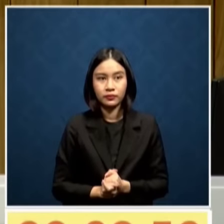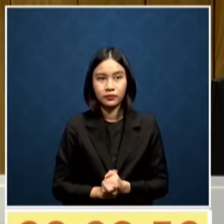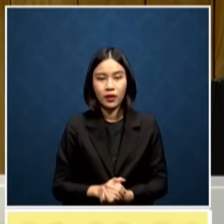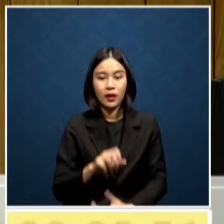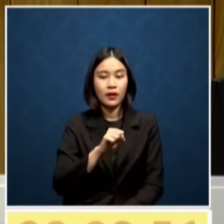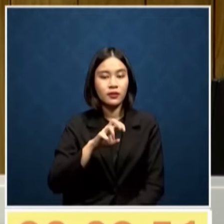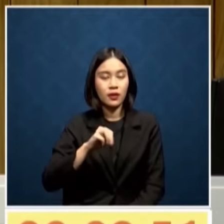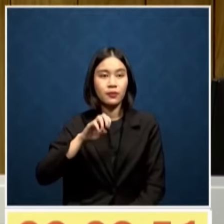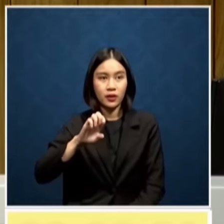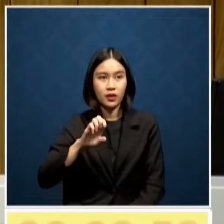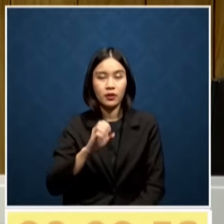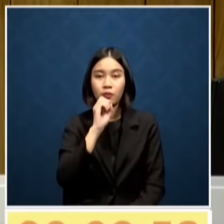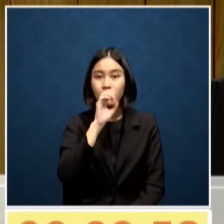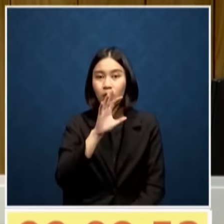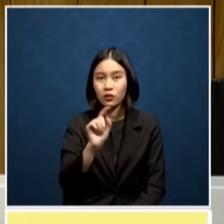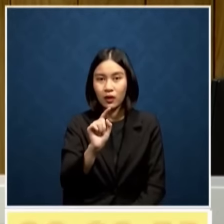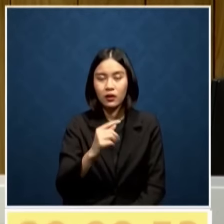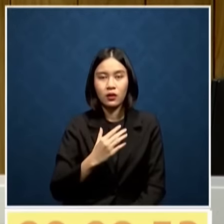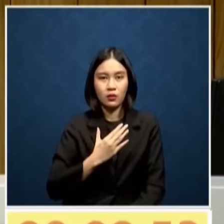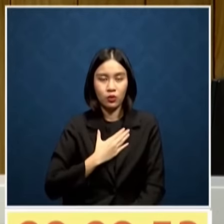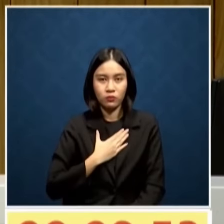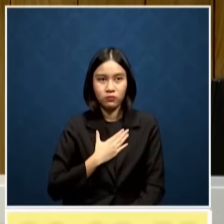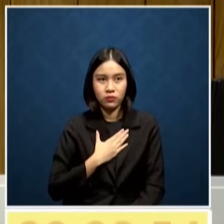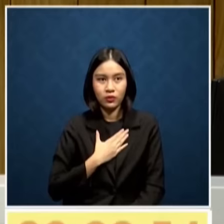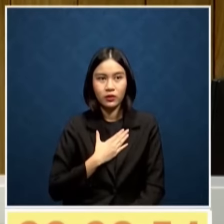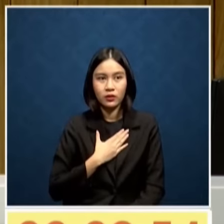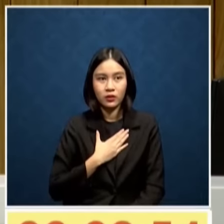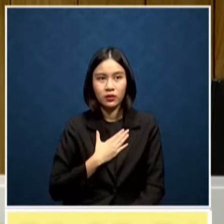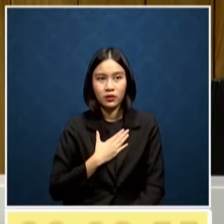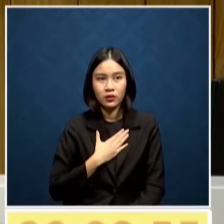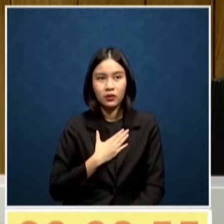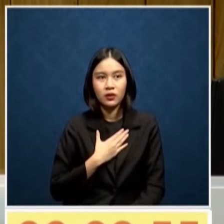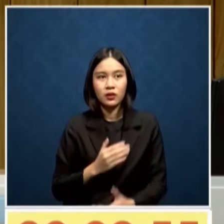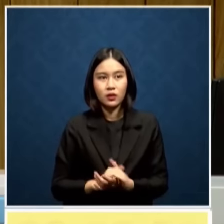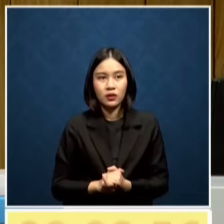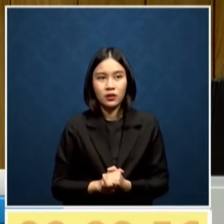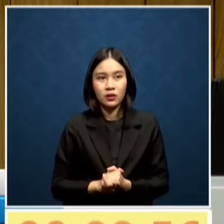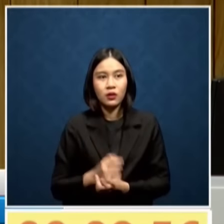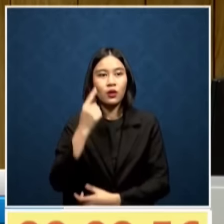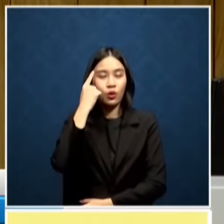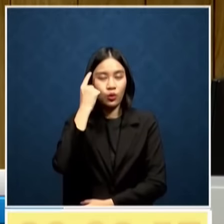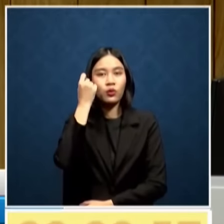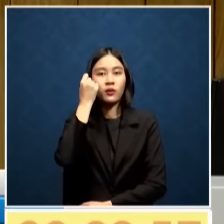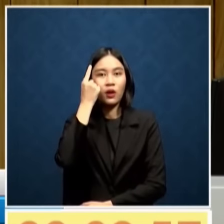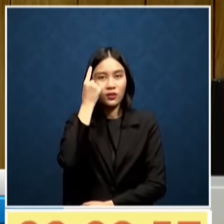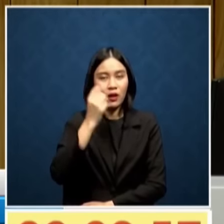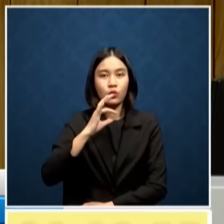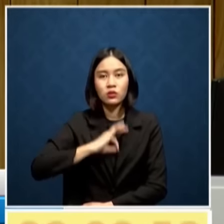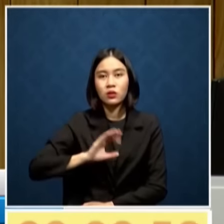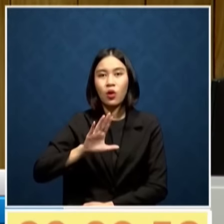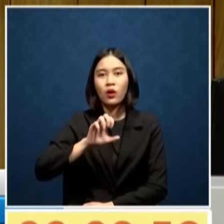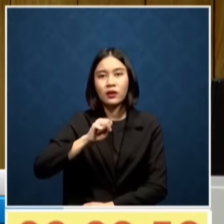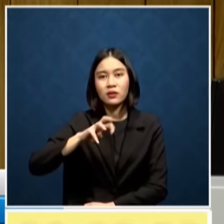าง SME เนี่ยต้องเรียนตรงๆผมเองตั้งแต่เด็กจนโตก็เป็น SME นะครับรู้เข้าใจความรู้สึกว่